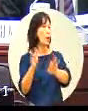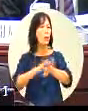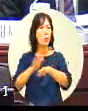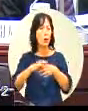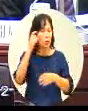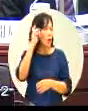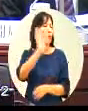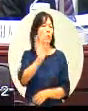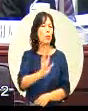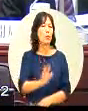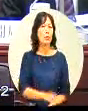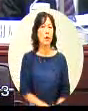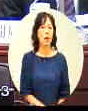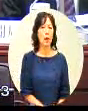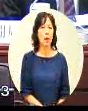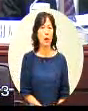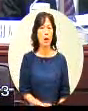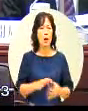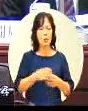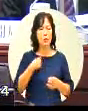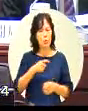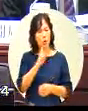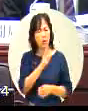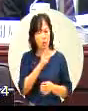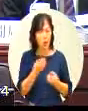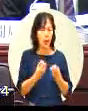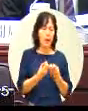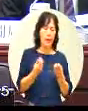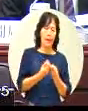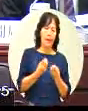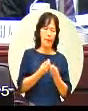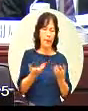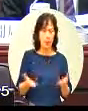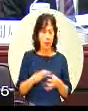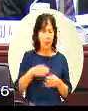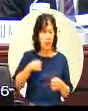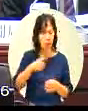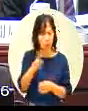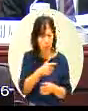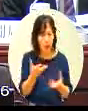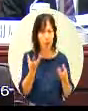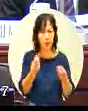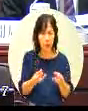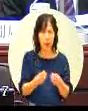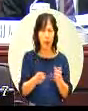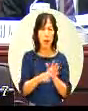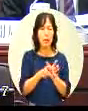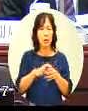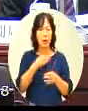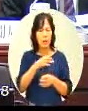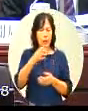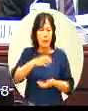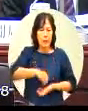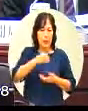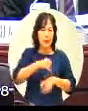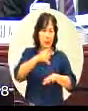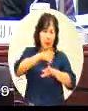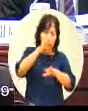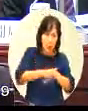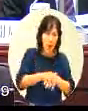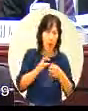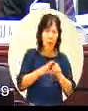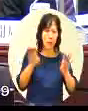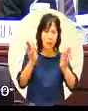满，我有苦难言，不去给他喷我很怕说你现在你那个门，你门